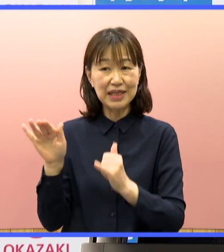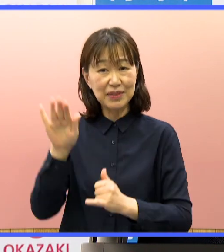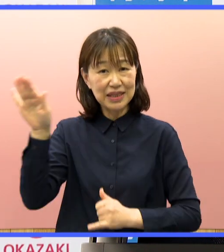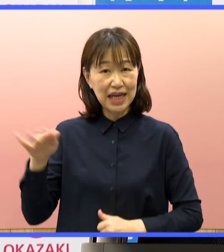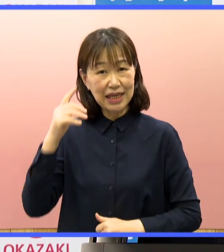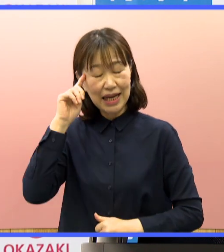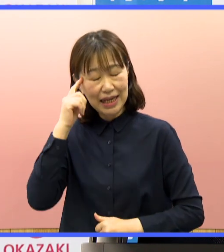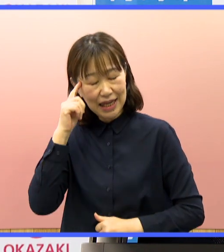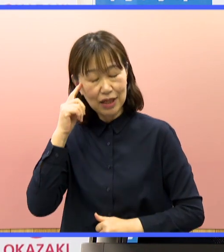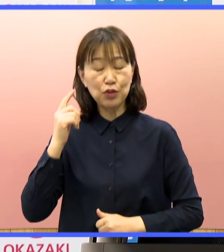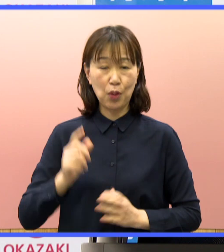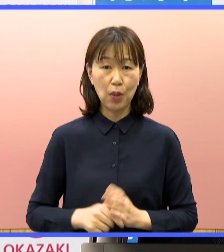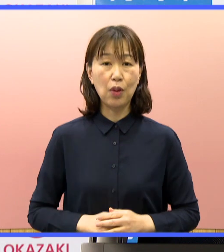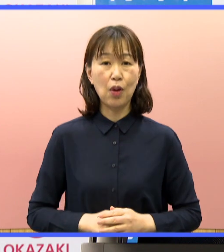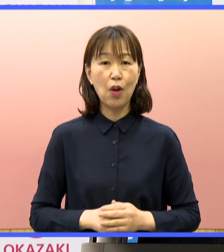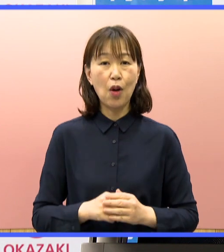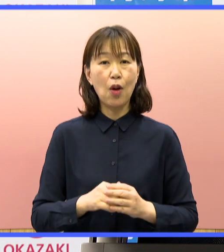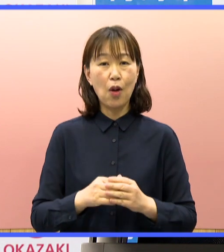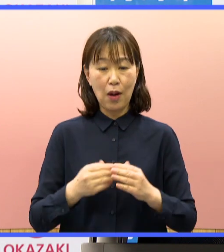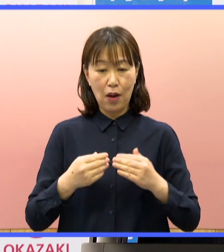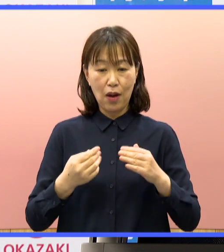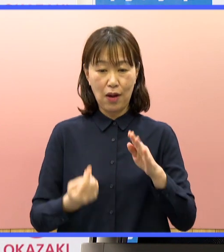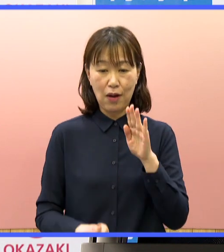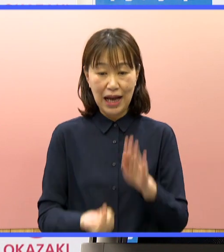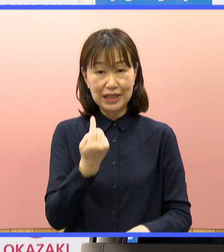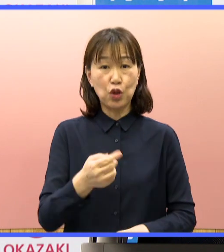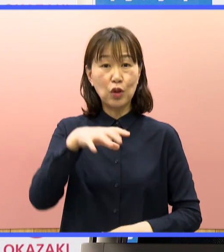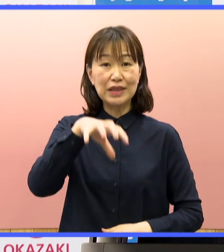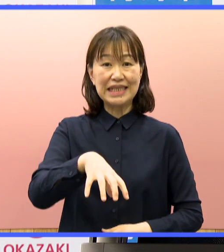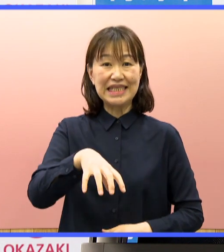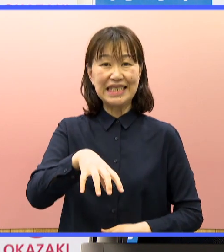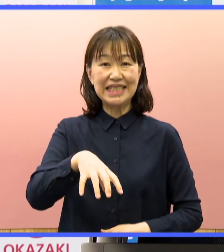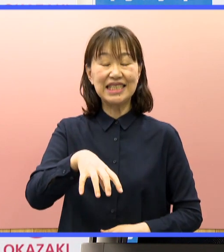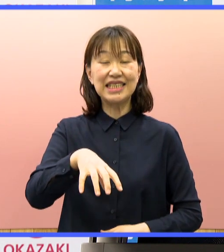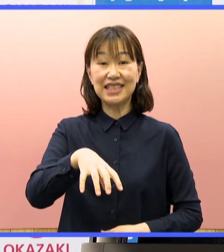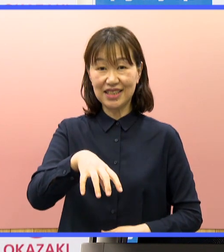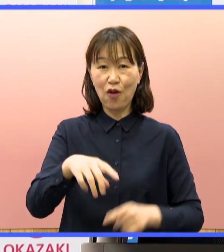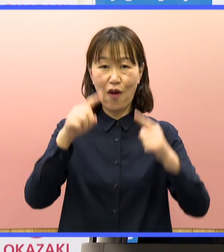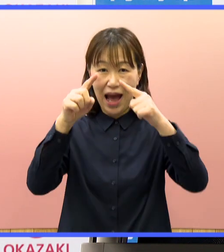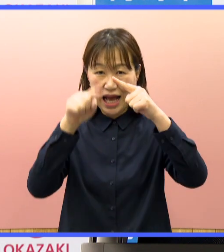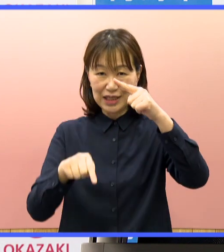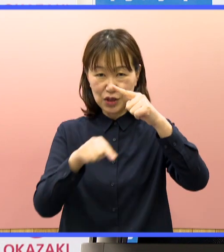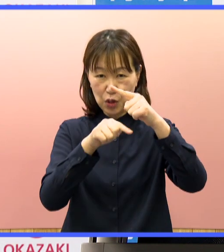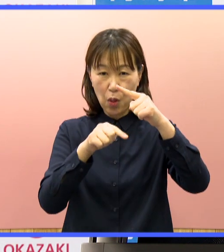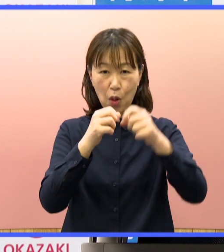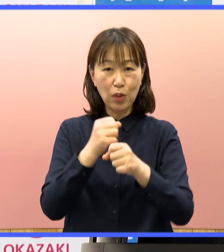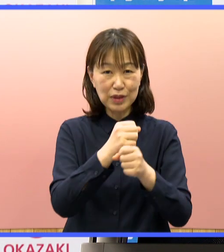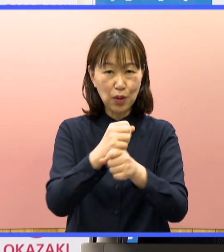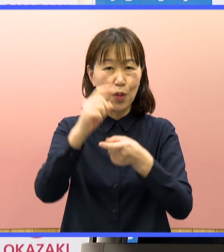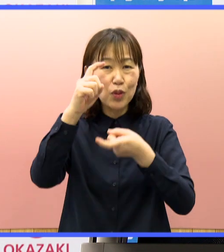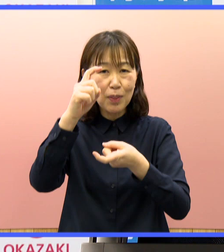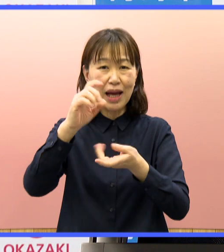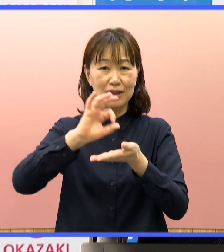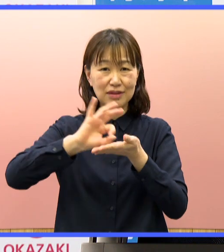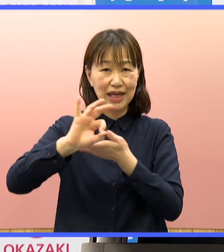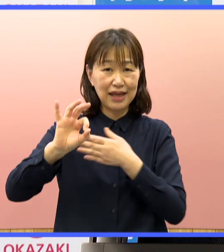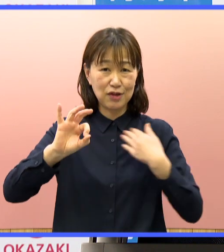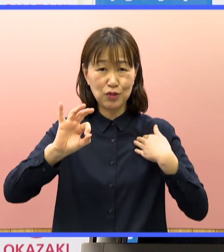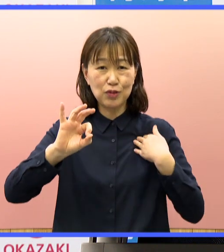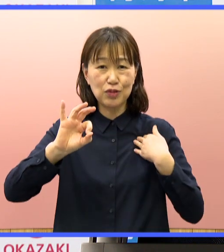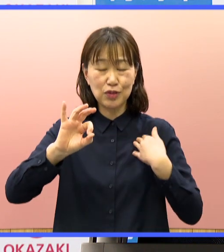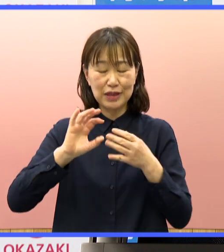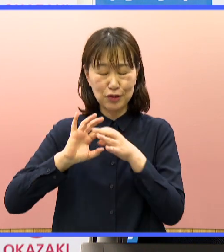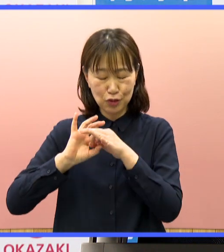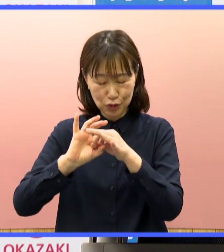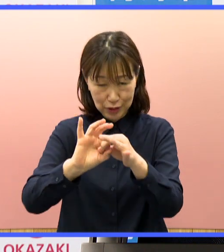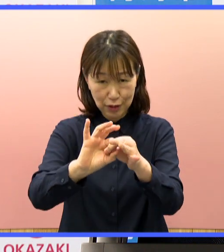後も発祥の地として八丁味噌の名称を変わらず使い続けられるよう支援